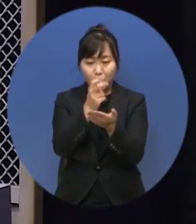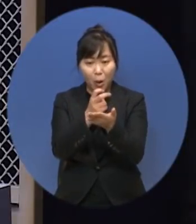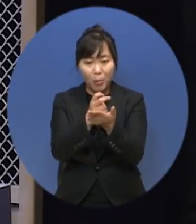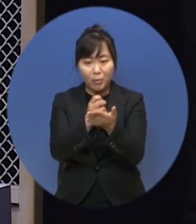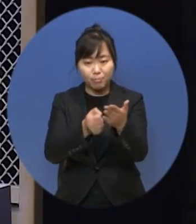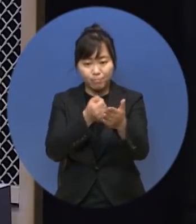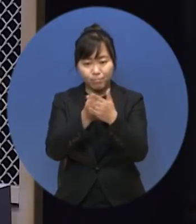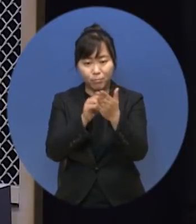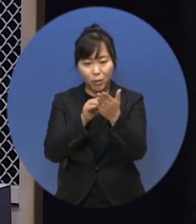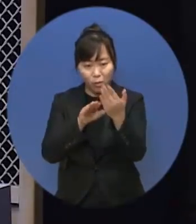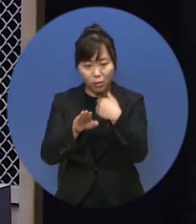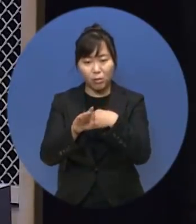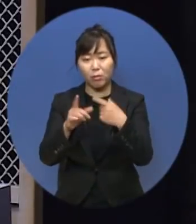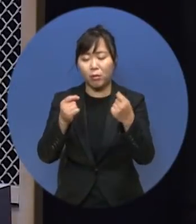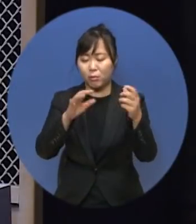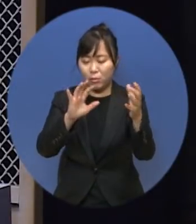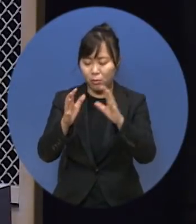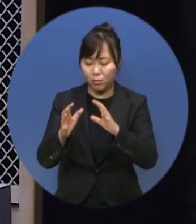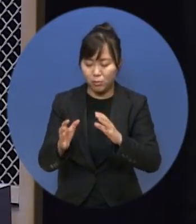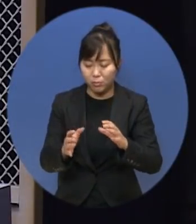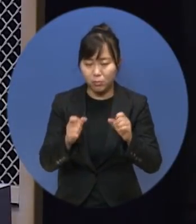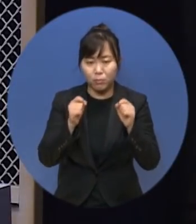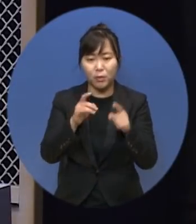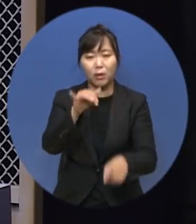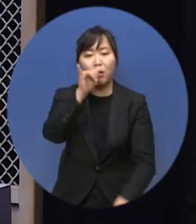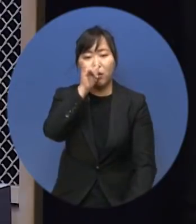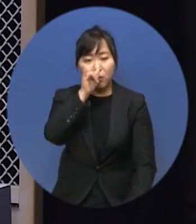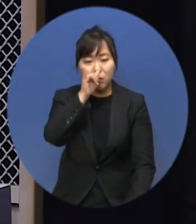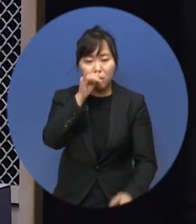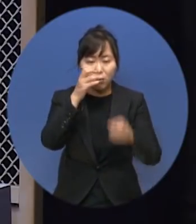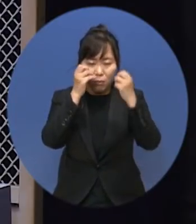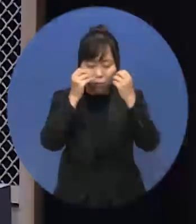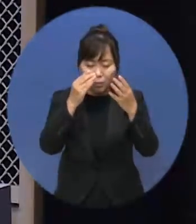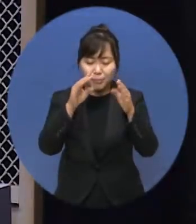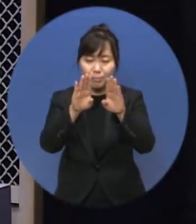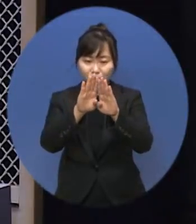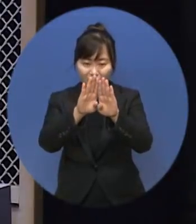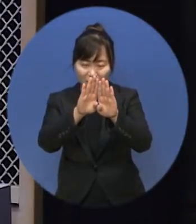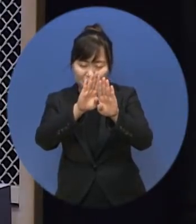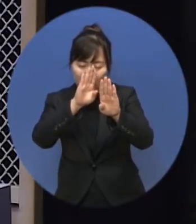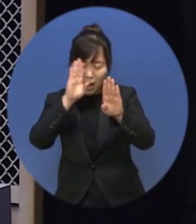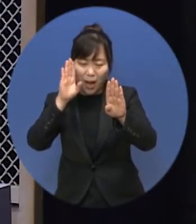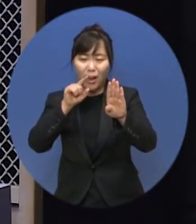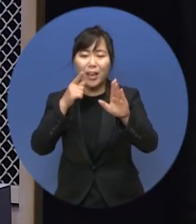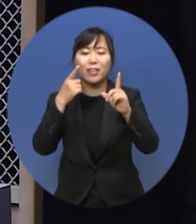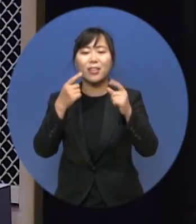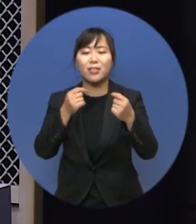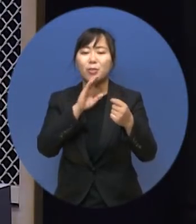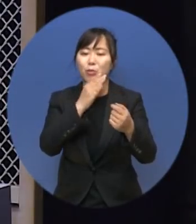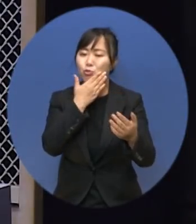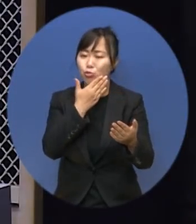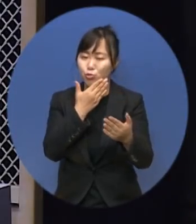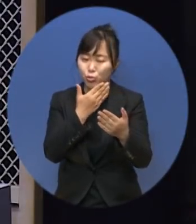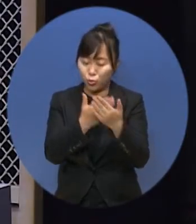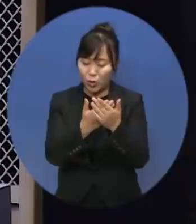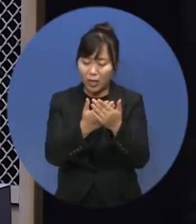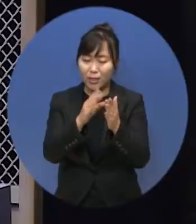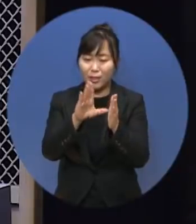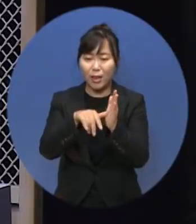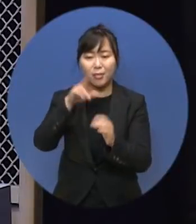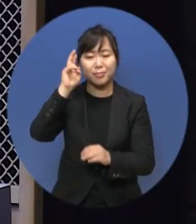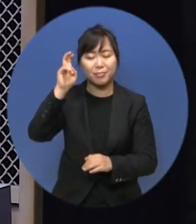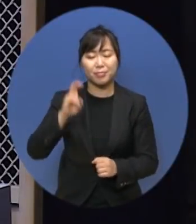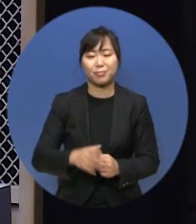제정됐고 우리들이 이렇게 토론할 수 있는 기회가 주어진 거는 또 새로운 문을 하나 여는 그러한 또 중요한 기점이라고